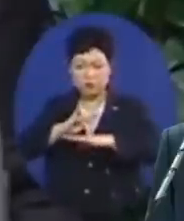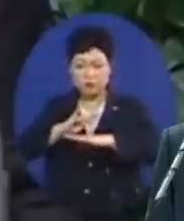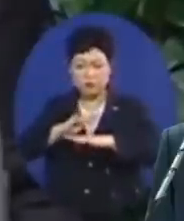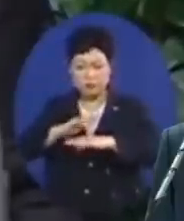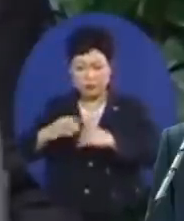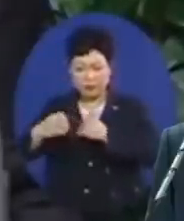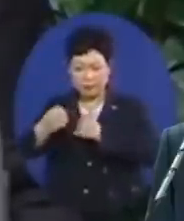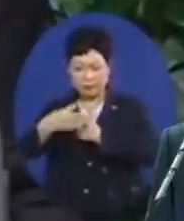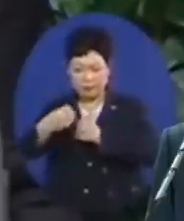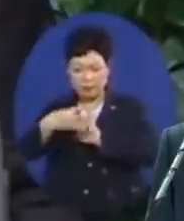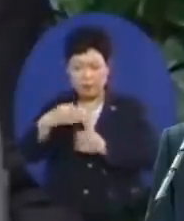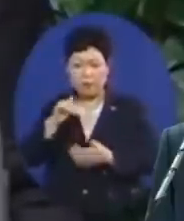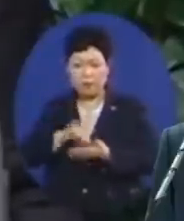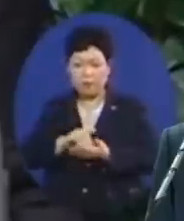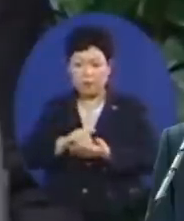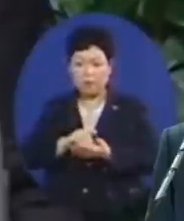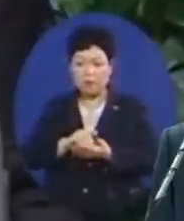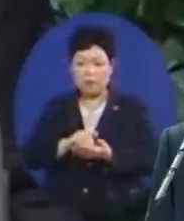하는 말이다.